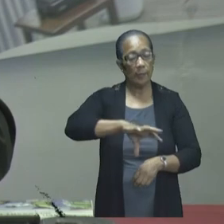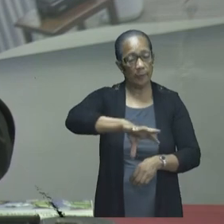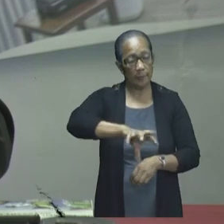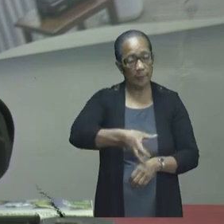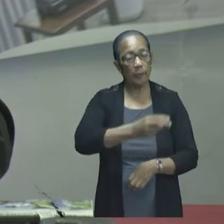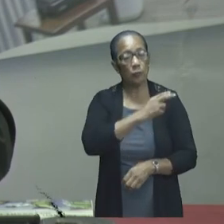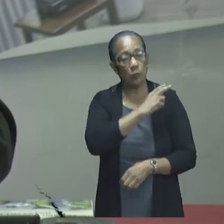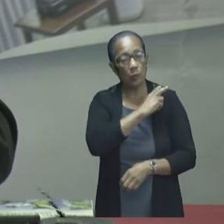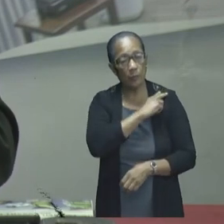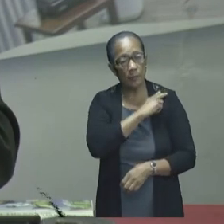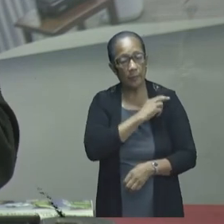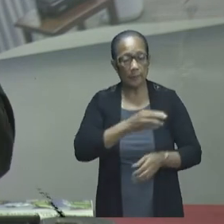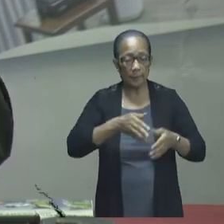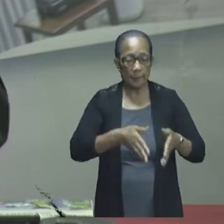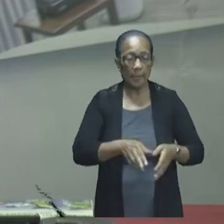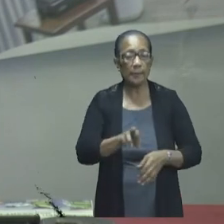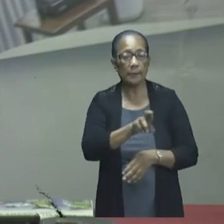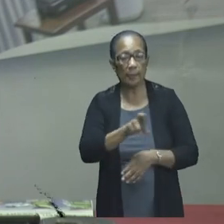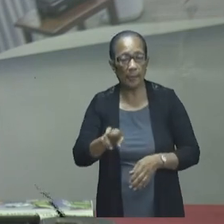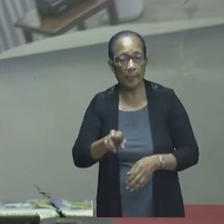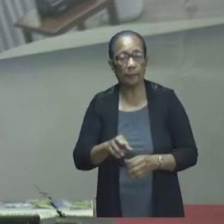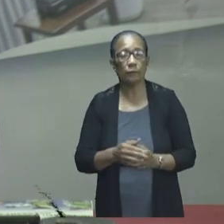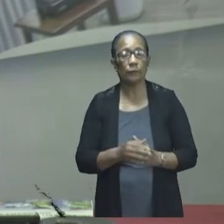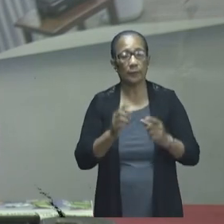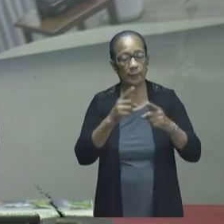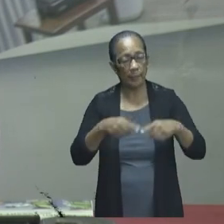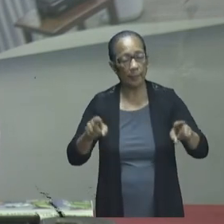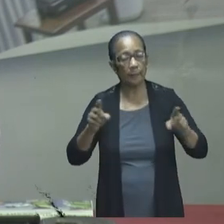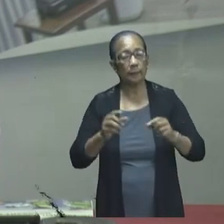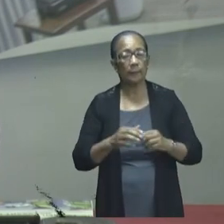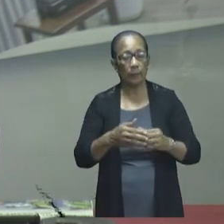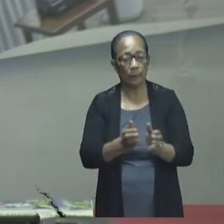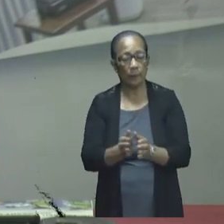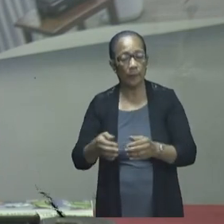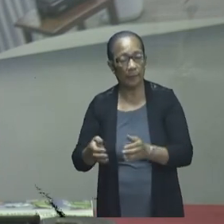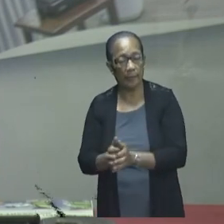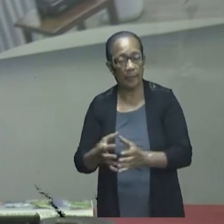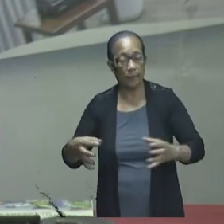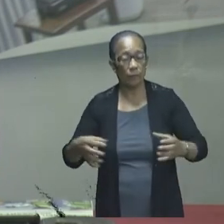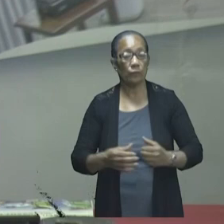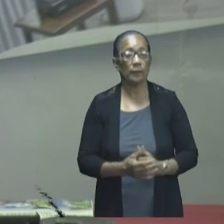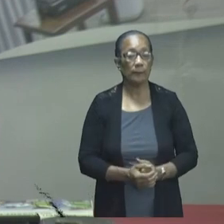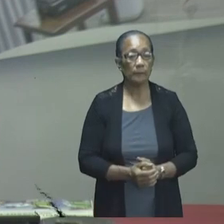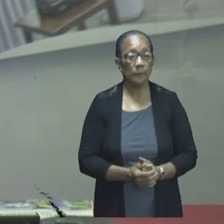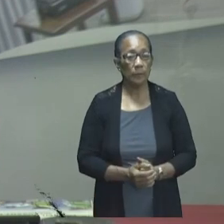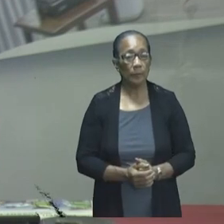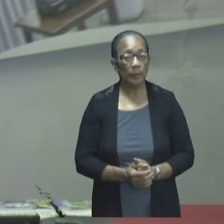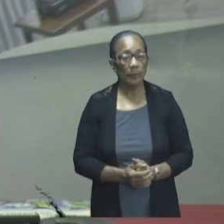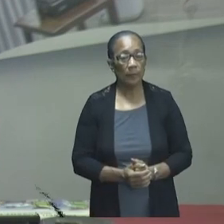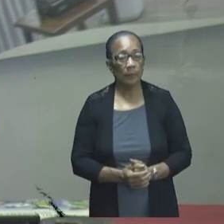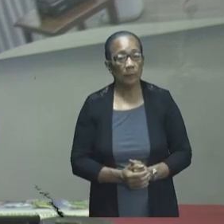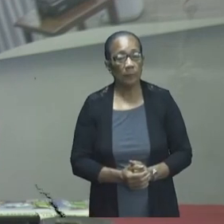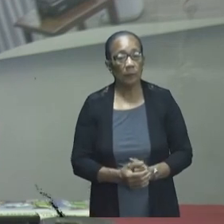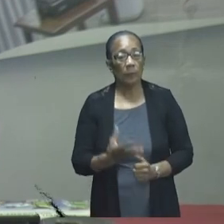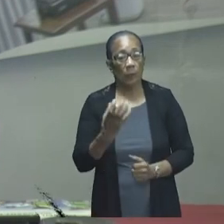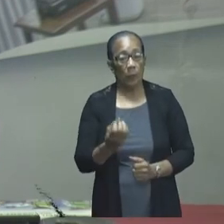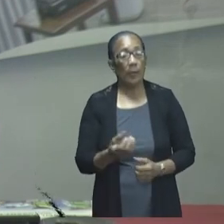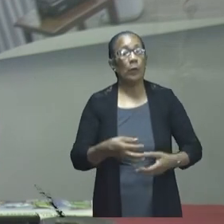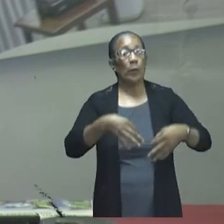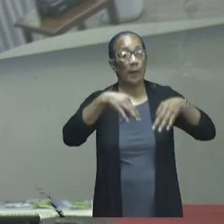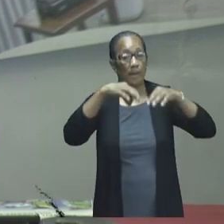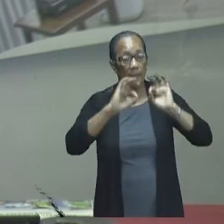zijn als stagiair at et cetera et cetera uiteindelijk en dat is modulair we naar betere willen